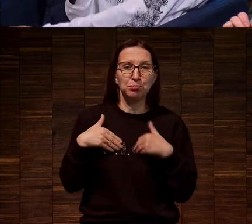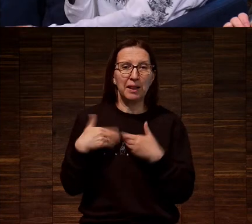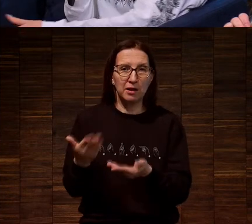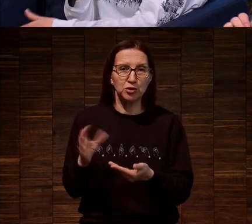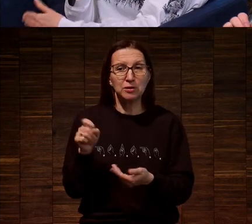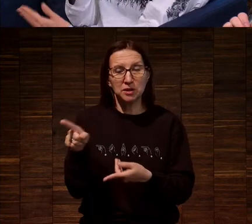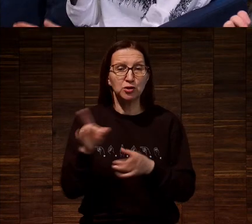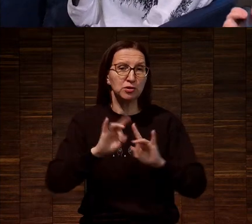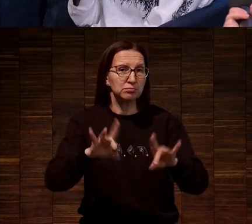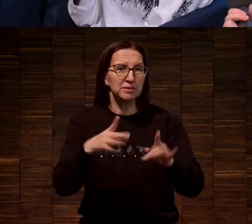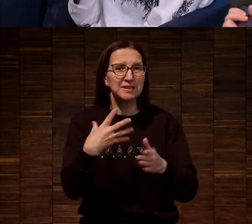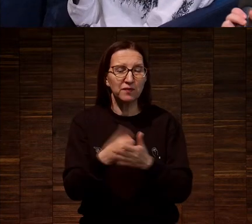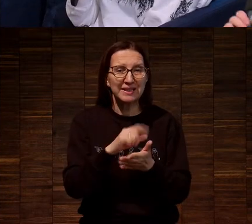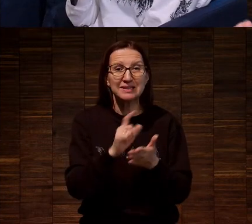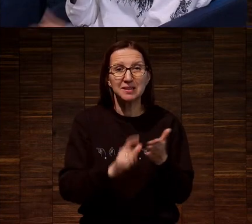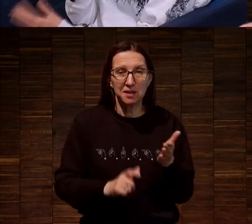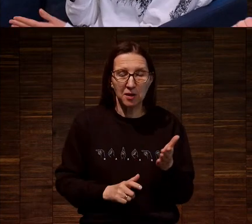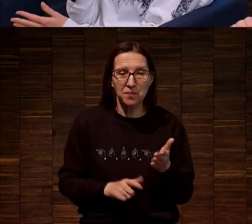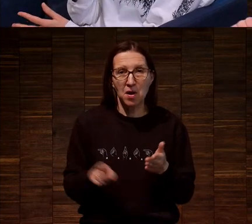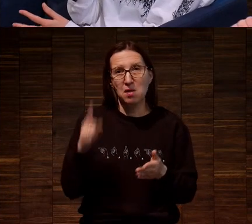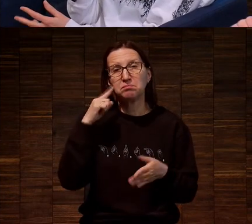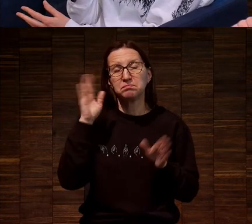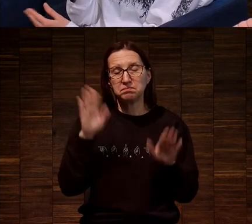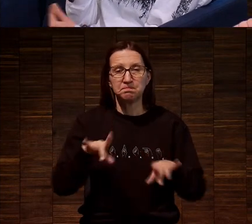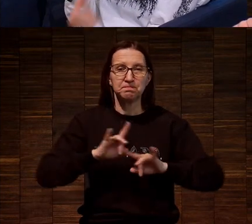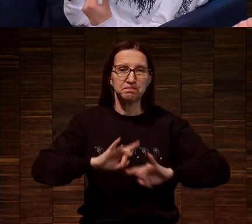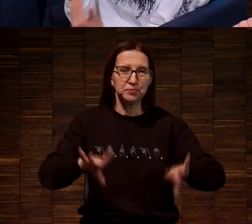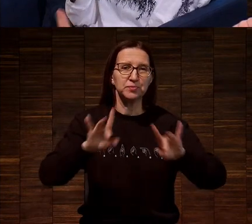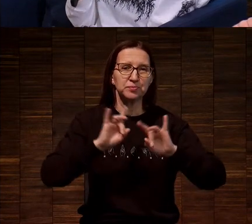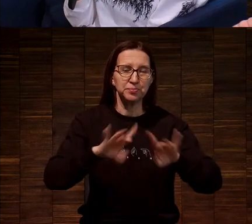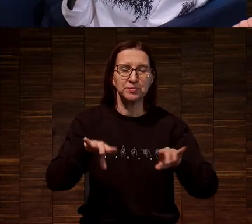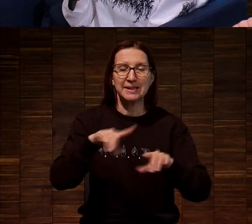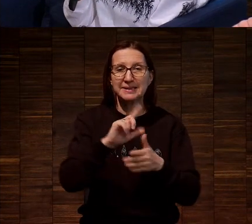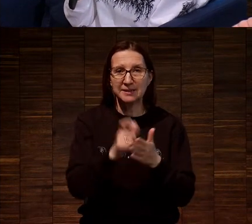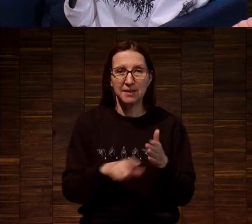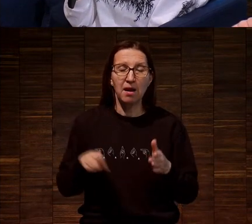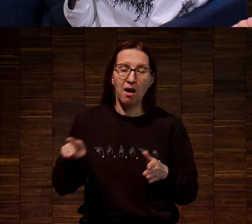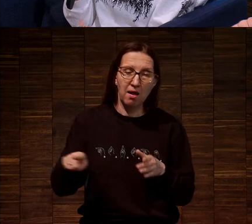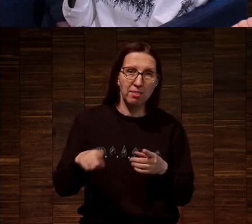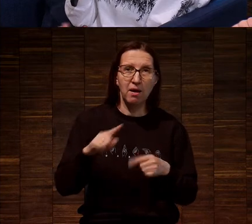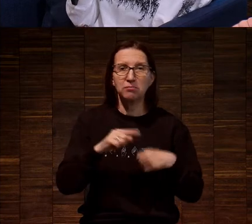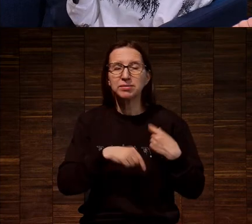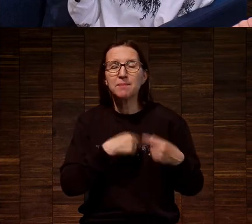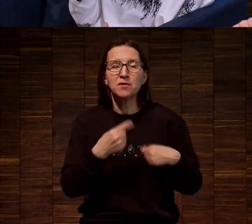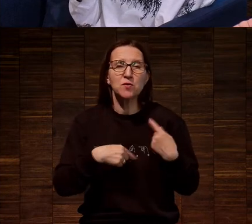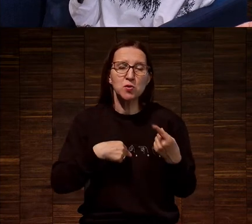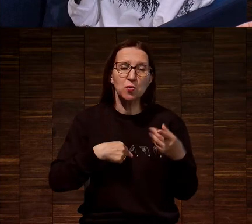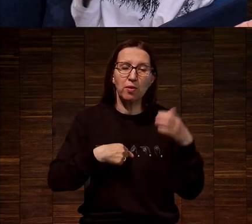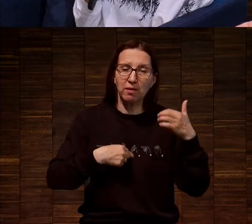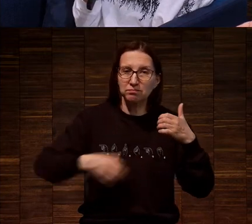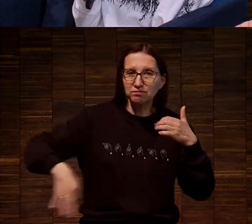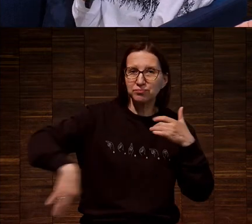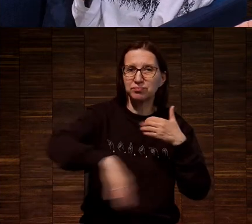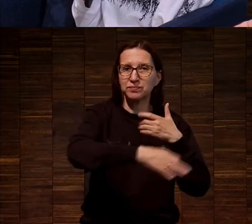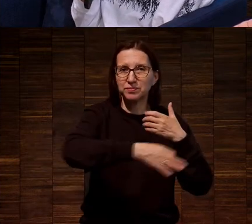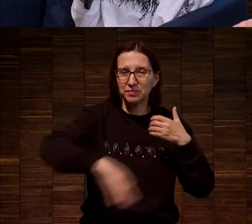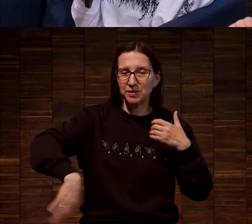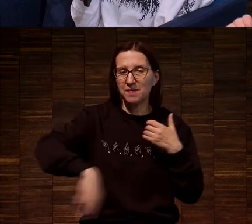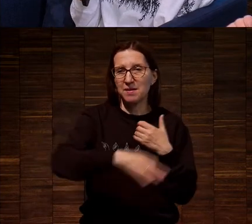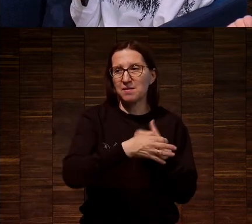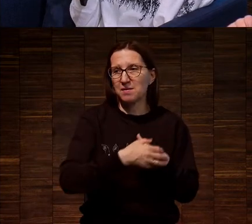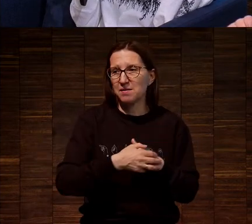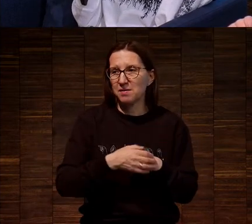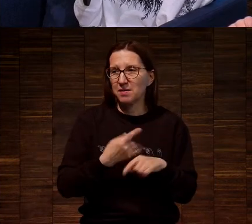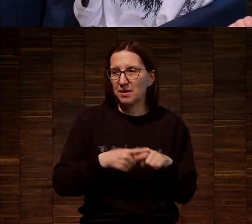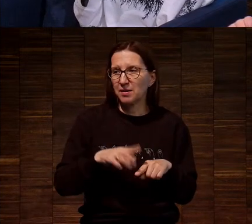ему почитать стихи его. Вот он читал стихи, а она в ответ играла импровизационные фрагменты.